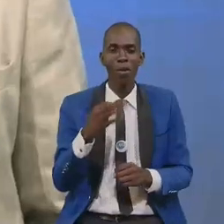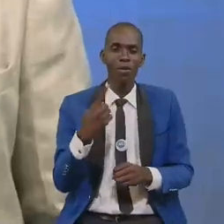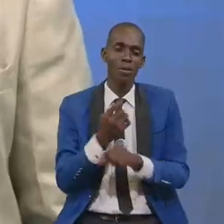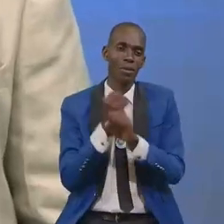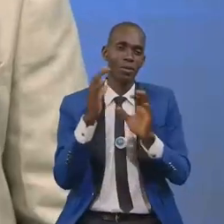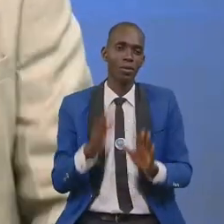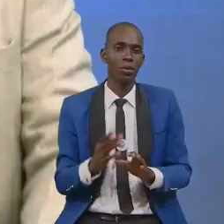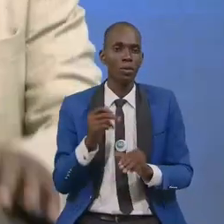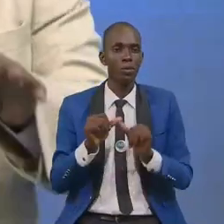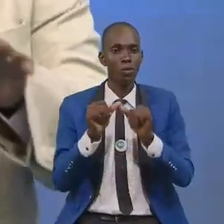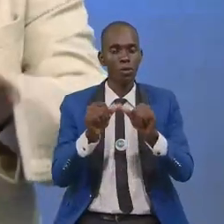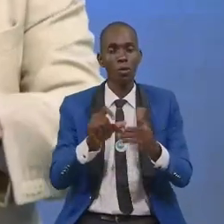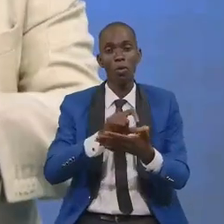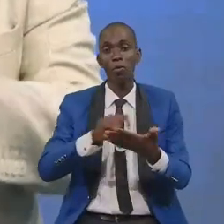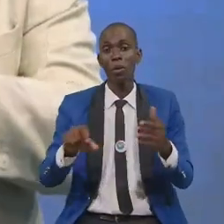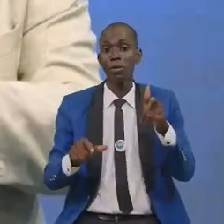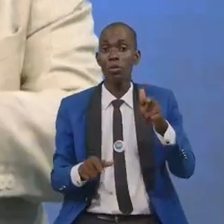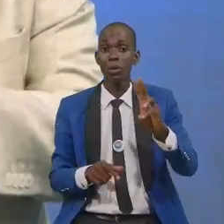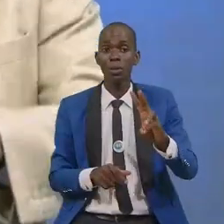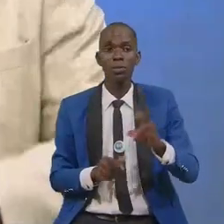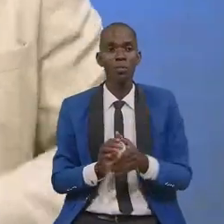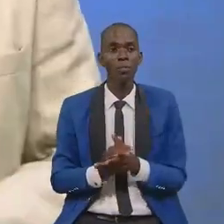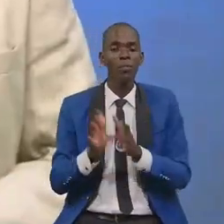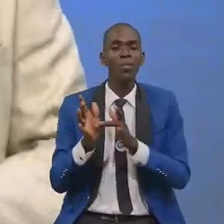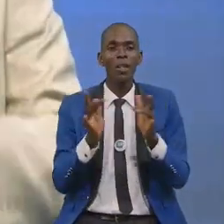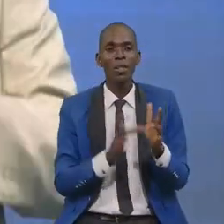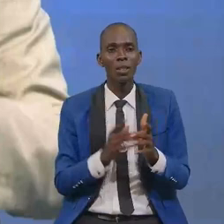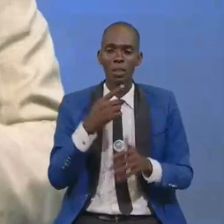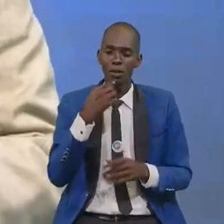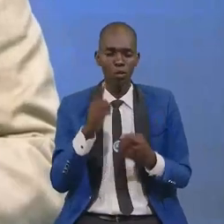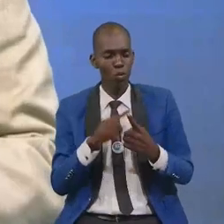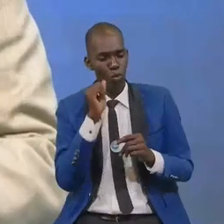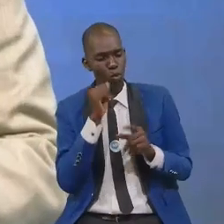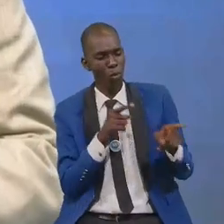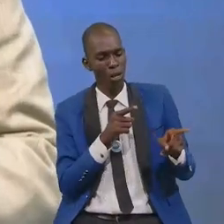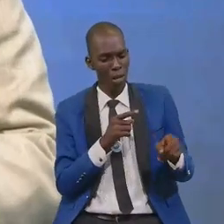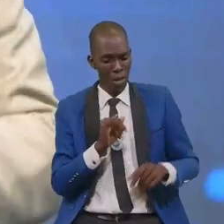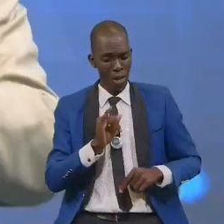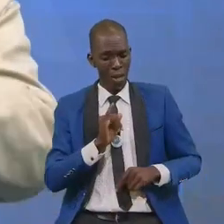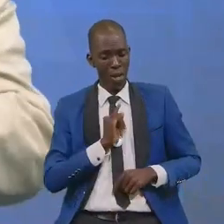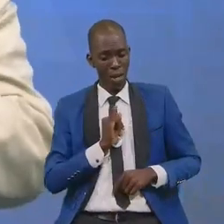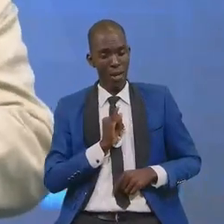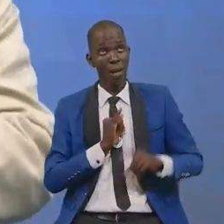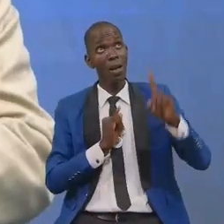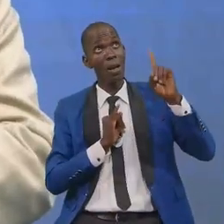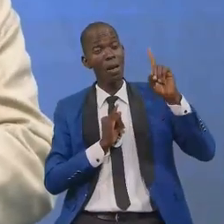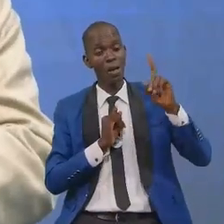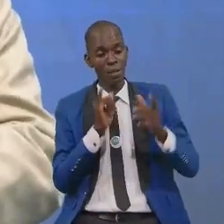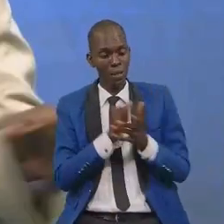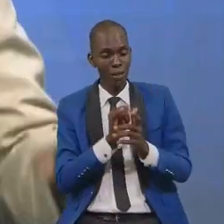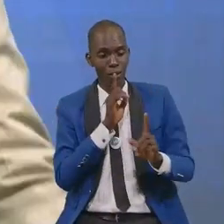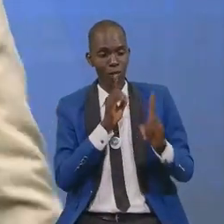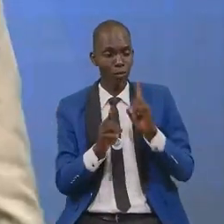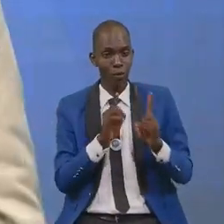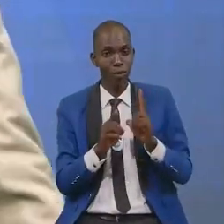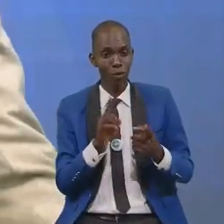verset 26 Jésus lui répondit je le suis moi